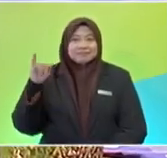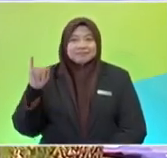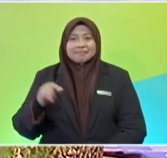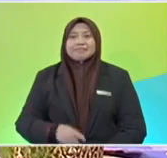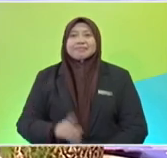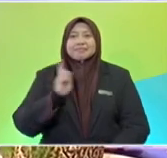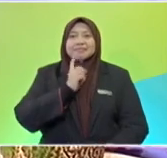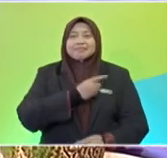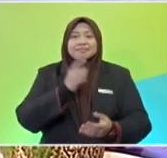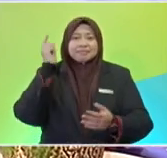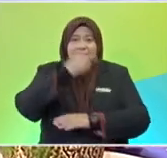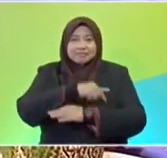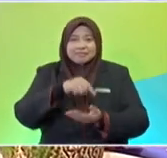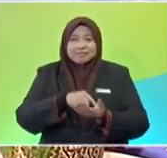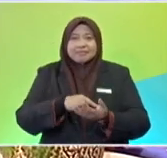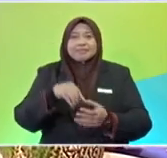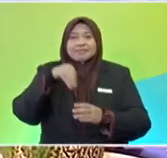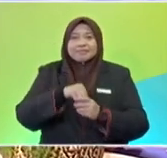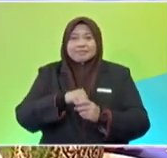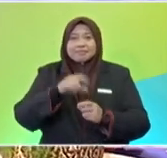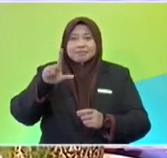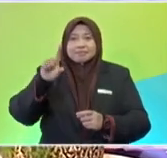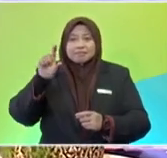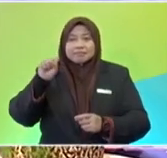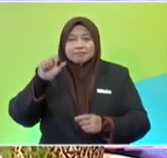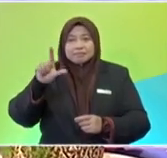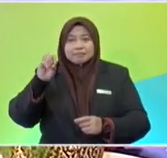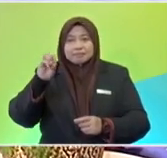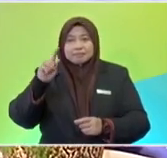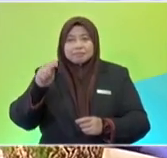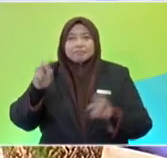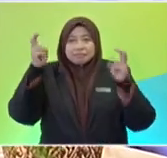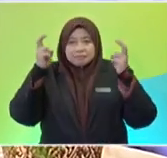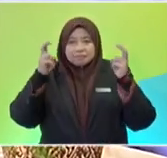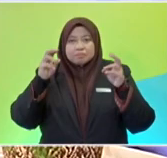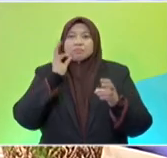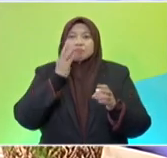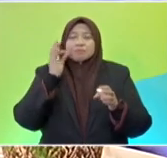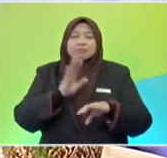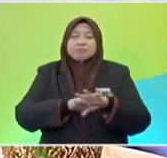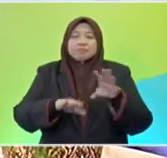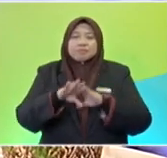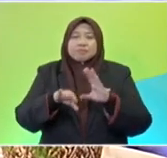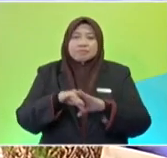hari ini dalam sholat tahap 1 kita belajar tentang buah tangan Darul Iman